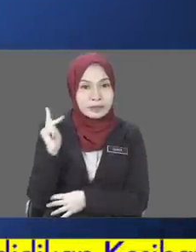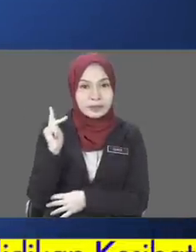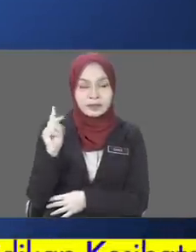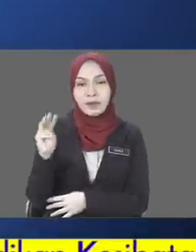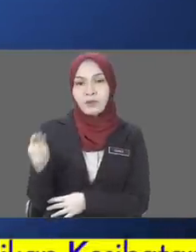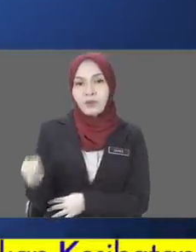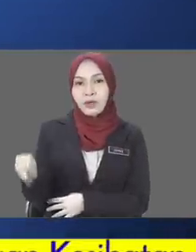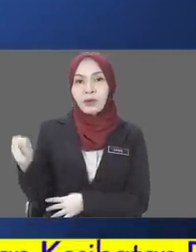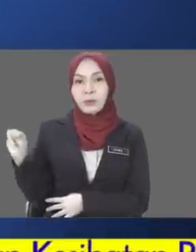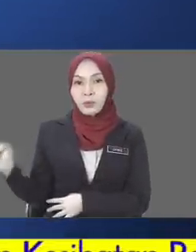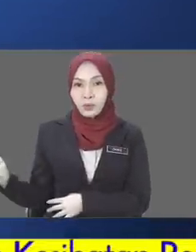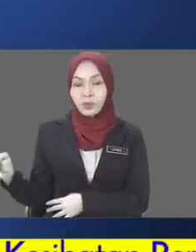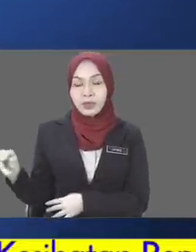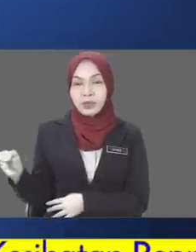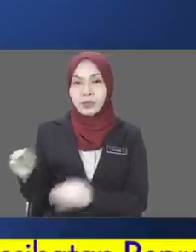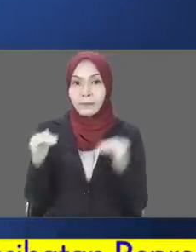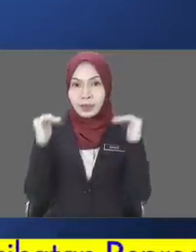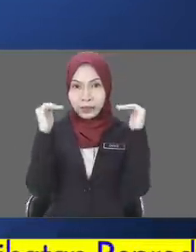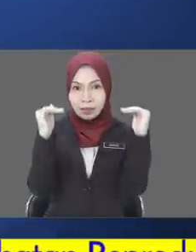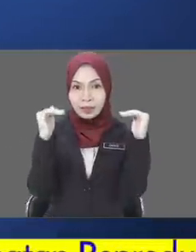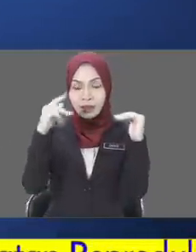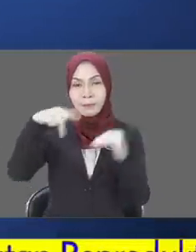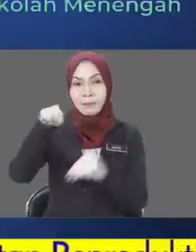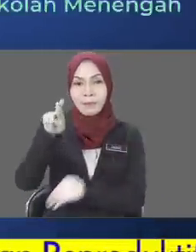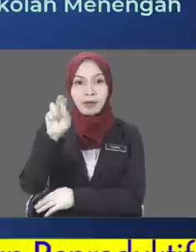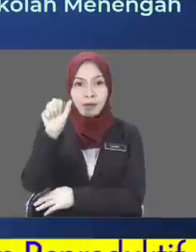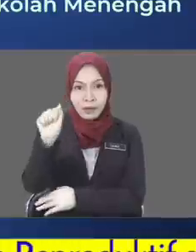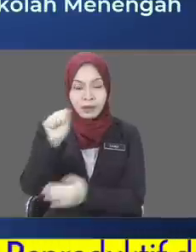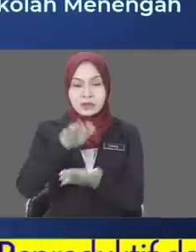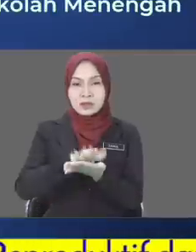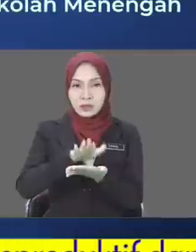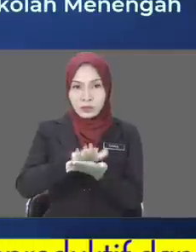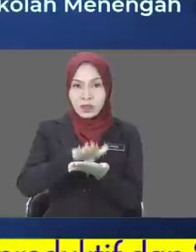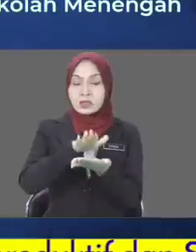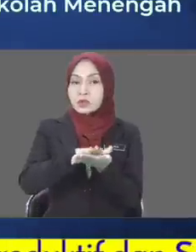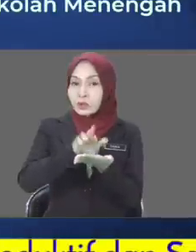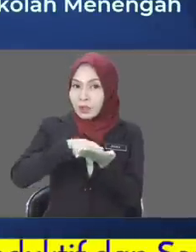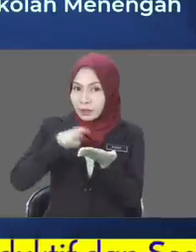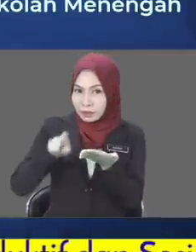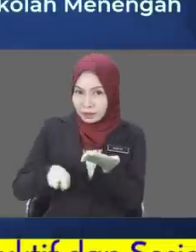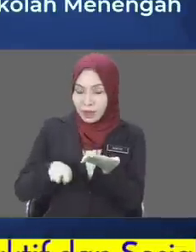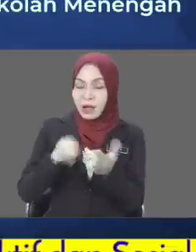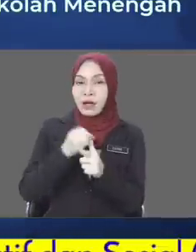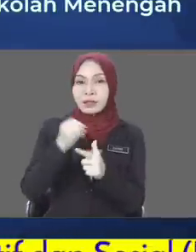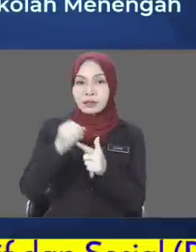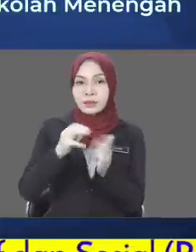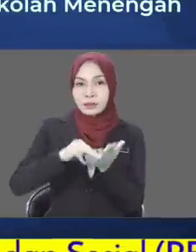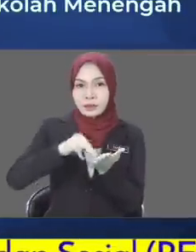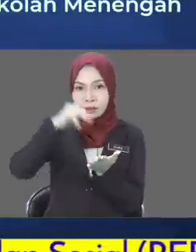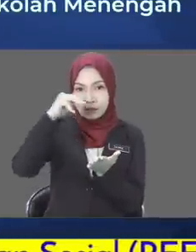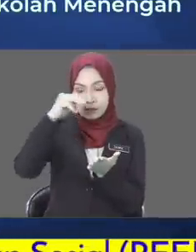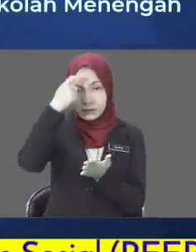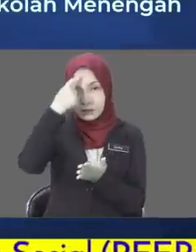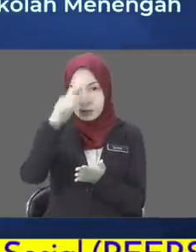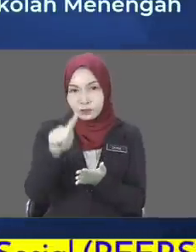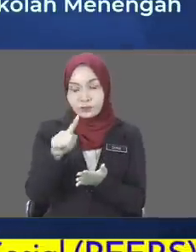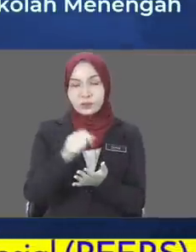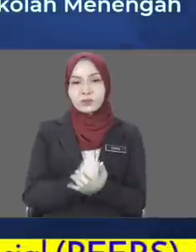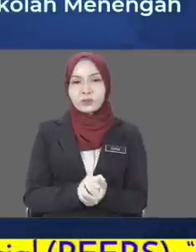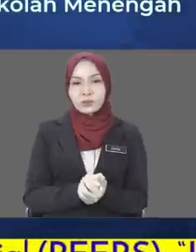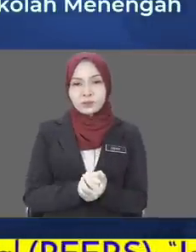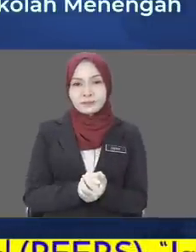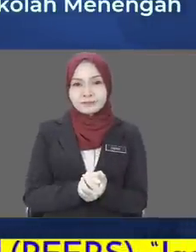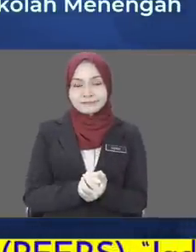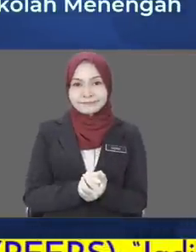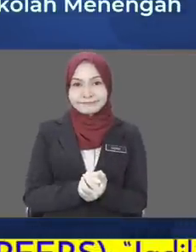memperkasaikan murid-murid kita sama ada di peringkat pra sekolah sekolah rendah maupun Sekolah Menengah khususnya